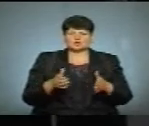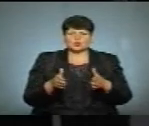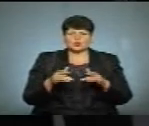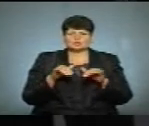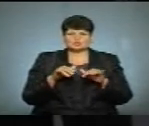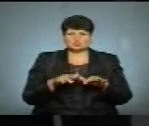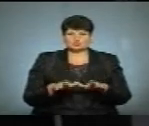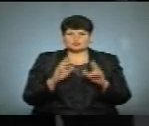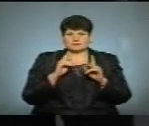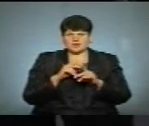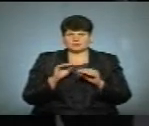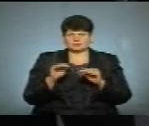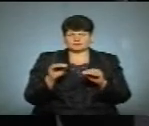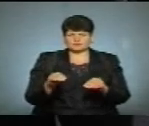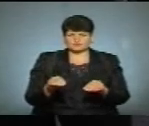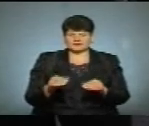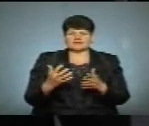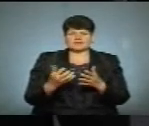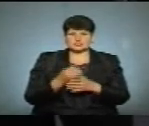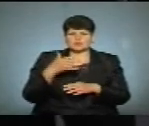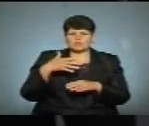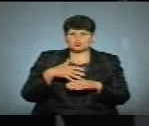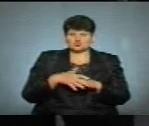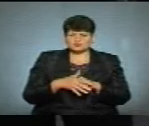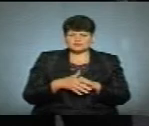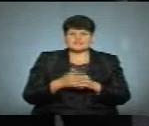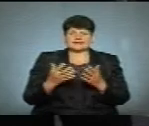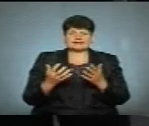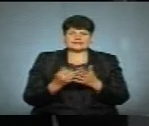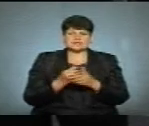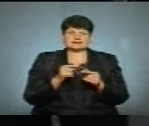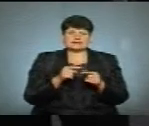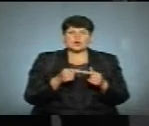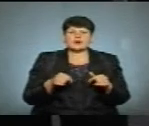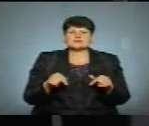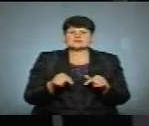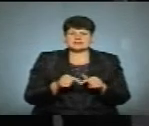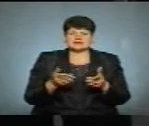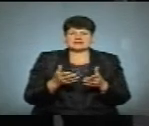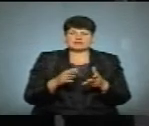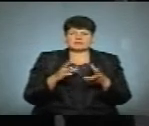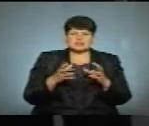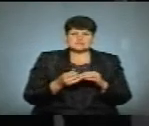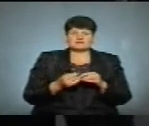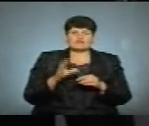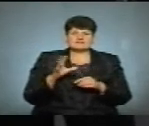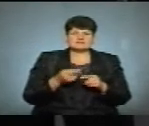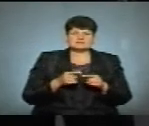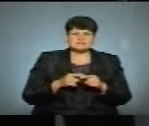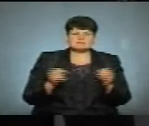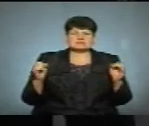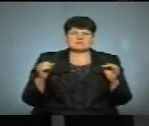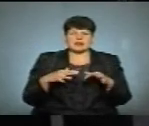неправильно автобуси, десь знайшли порозуміння і знайшли тих організаторів, які, в принципі, тут цим всім збирали